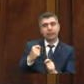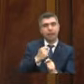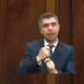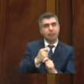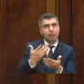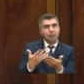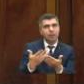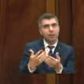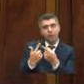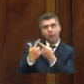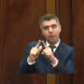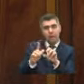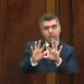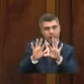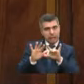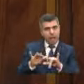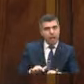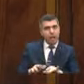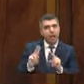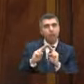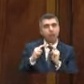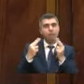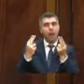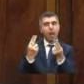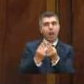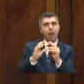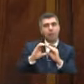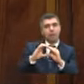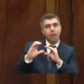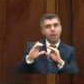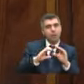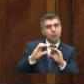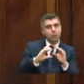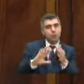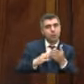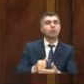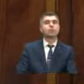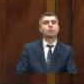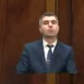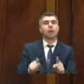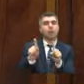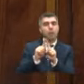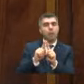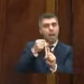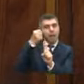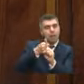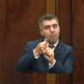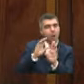من خلال مجموعة من التقارير الدولية التواصلية التي تضع حصيلة العمل